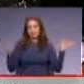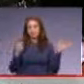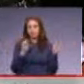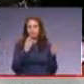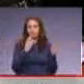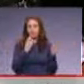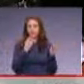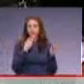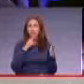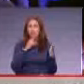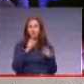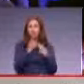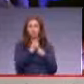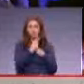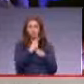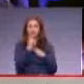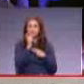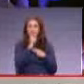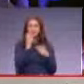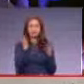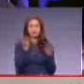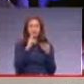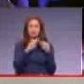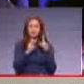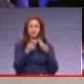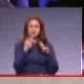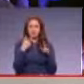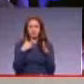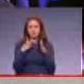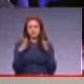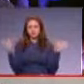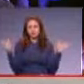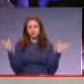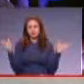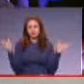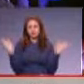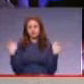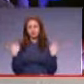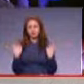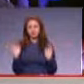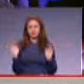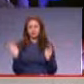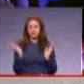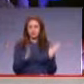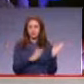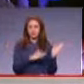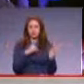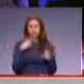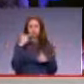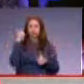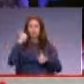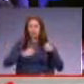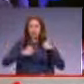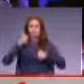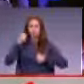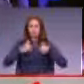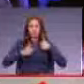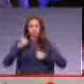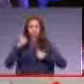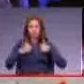ما بعد. دايما كانوا بيحطوكي في مجال المنافسه، دايما يقولوا كان في ثلاثه دايما يعني بينافسوا بعض على الساحه السينمائيه